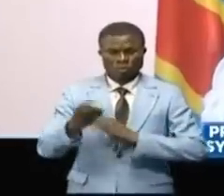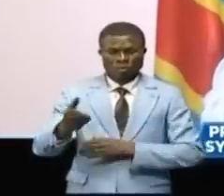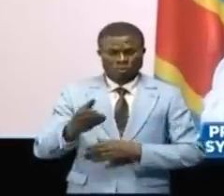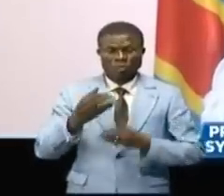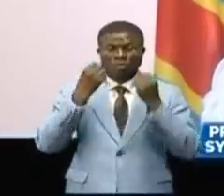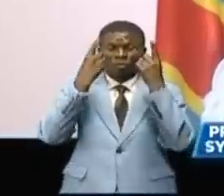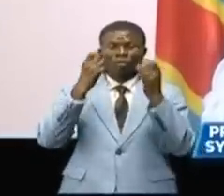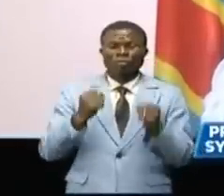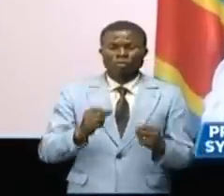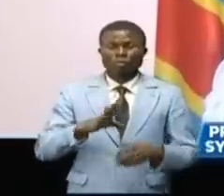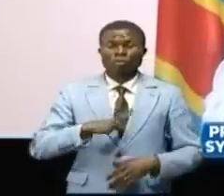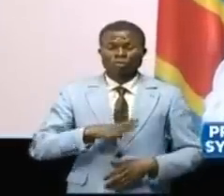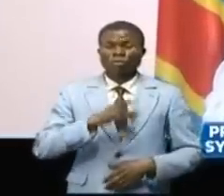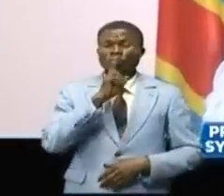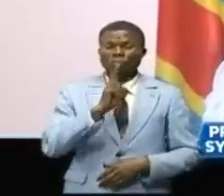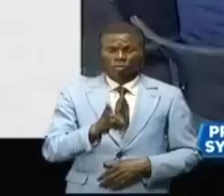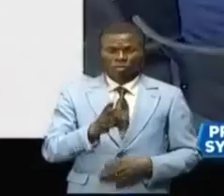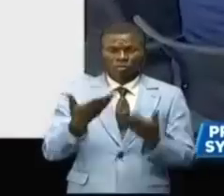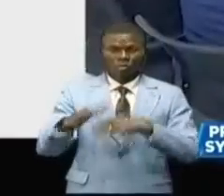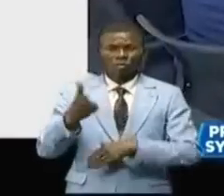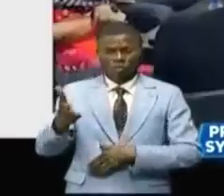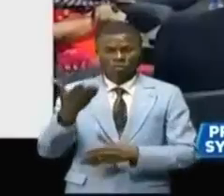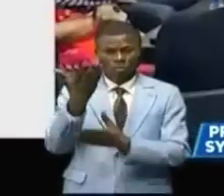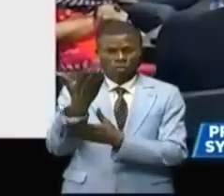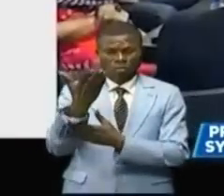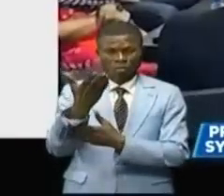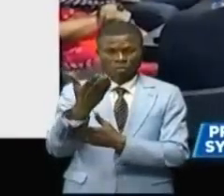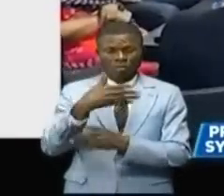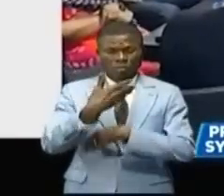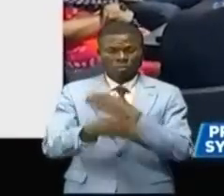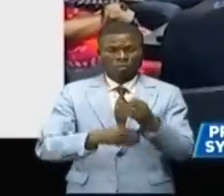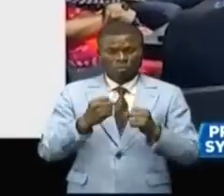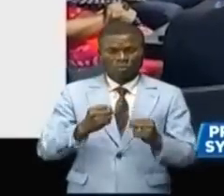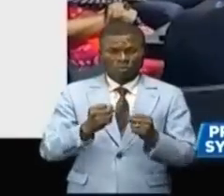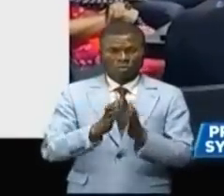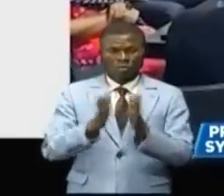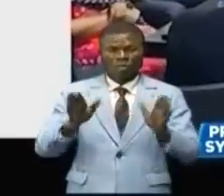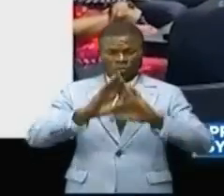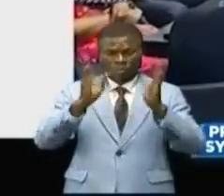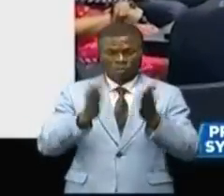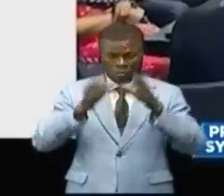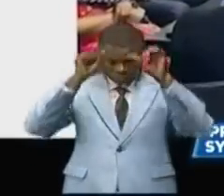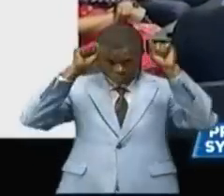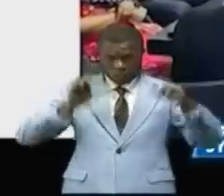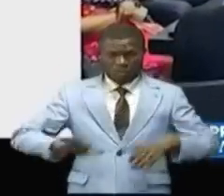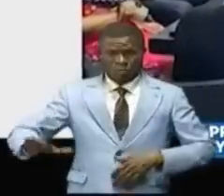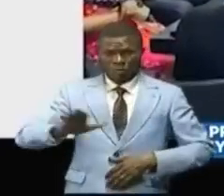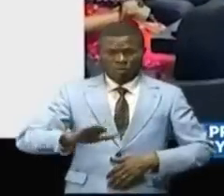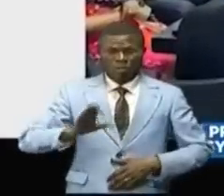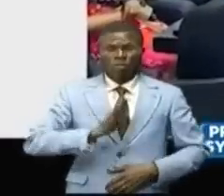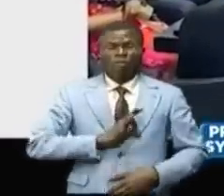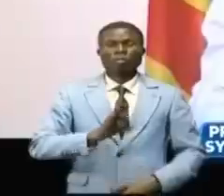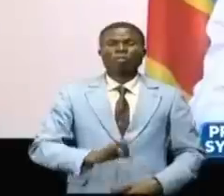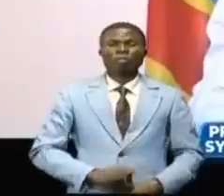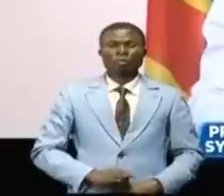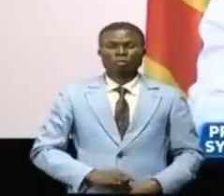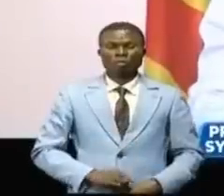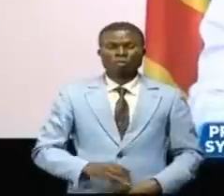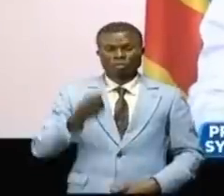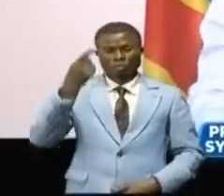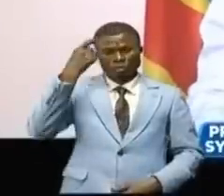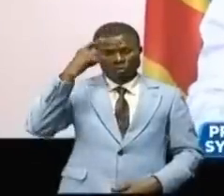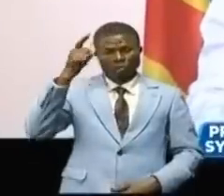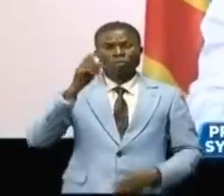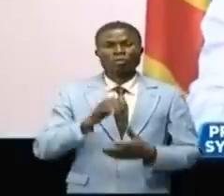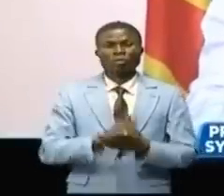émotionnés. Justin Bitakwira en appelle à une mobilisation générale autour du président de la République, Félix-Antoine Tshisekedi